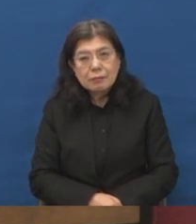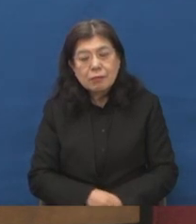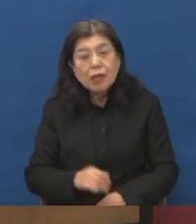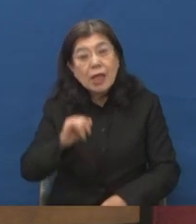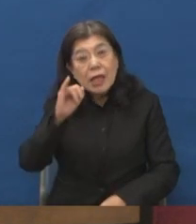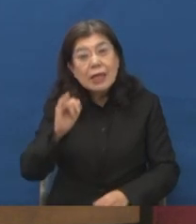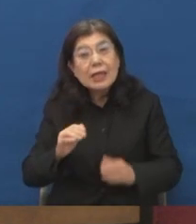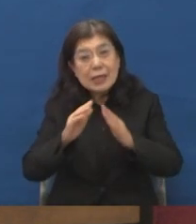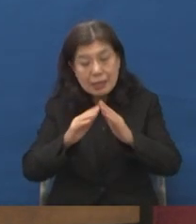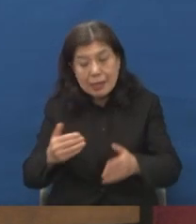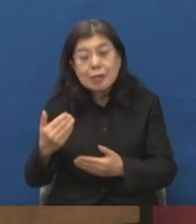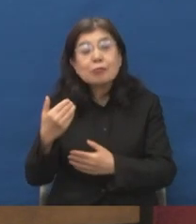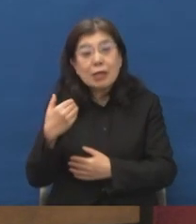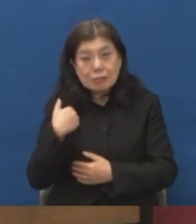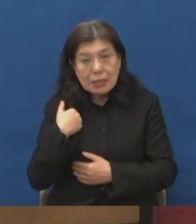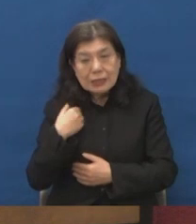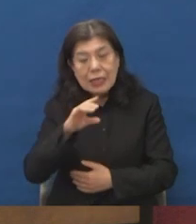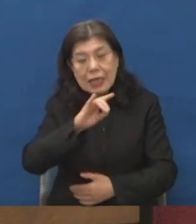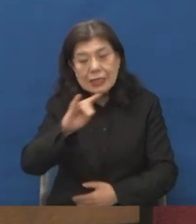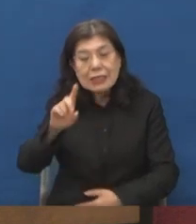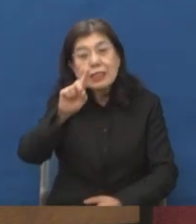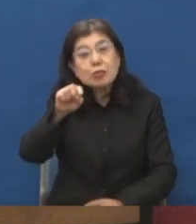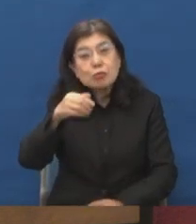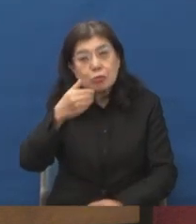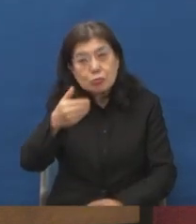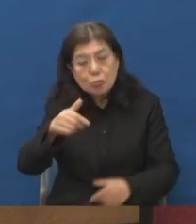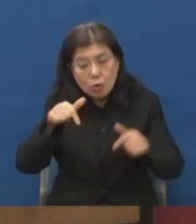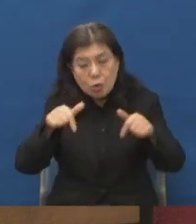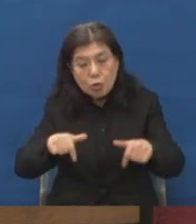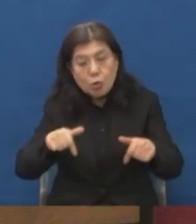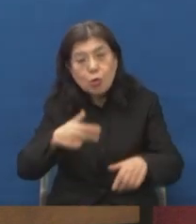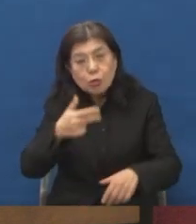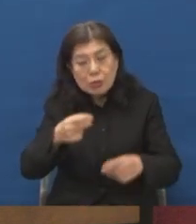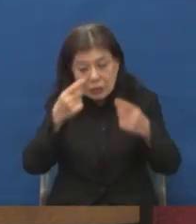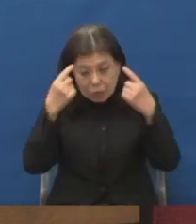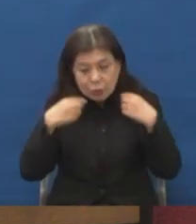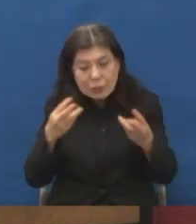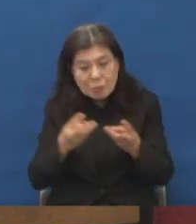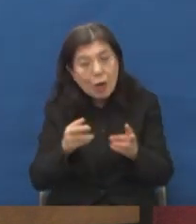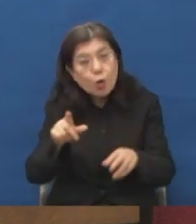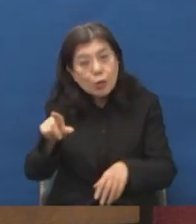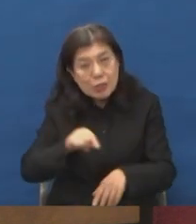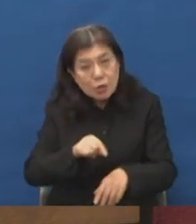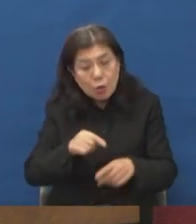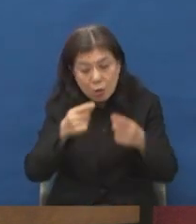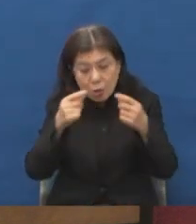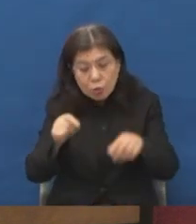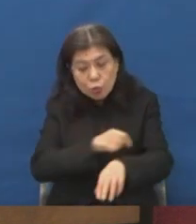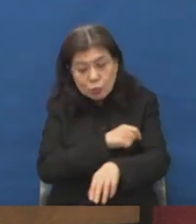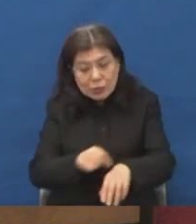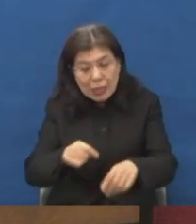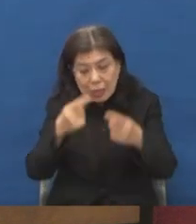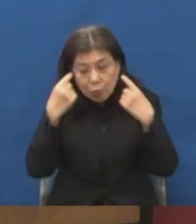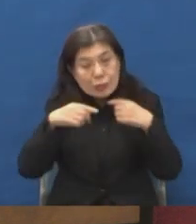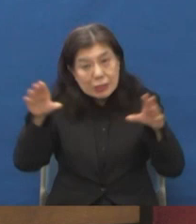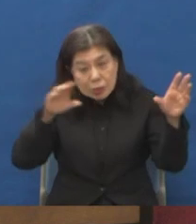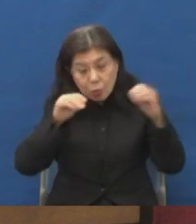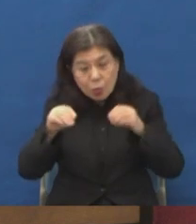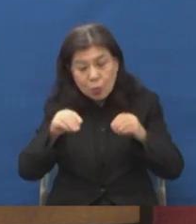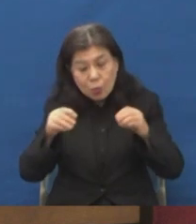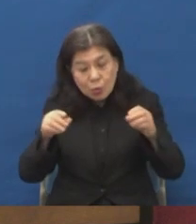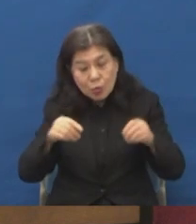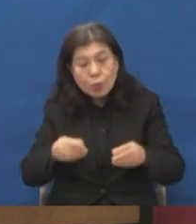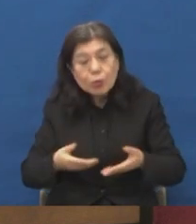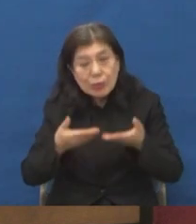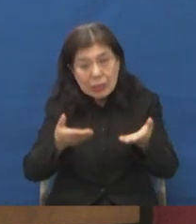に付託されました議第19号京都市個人番号の利用及び特定個人情報の提供に関する条例等の一